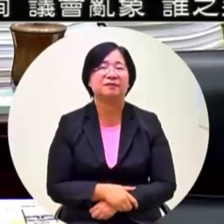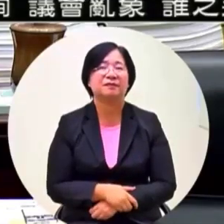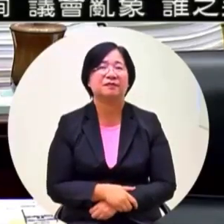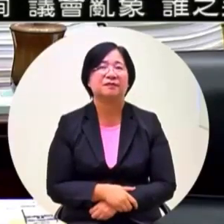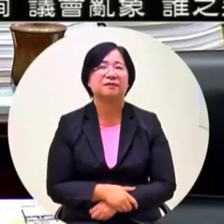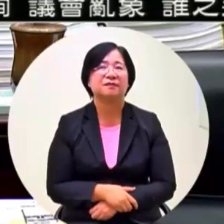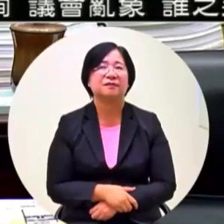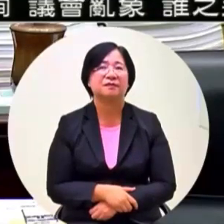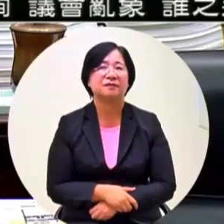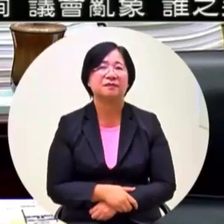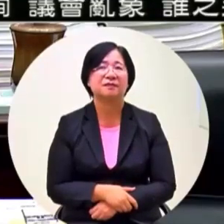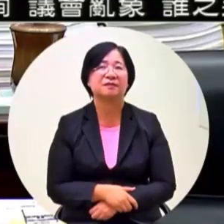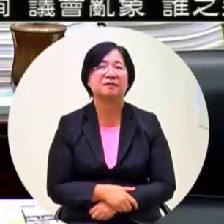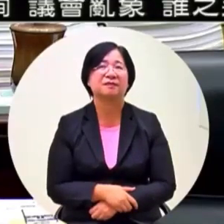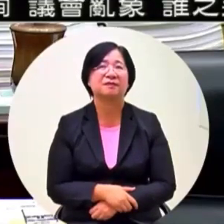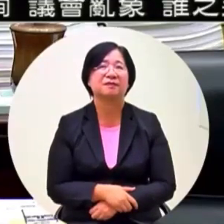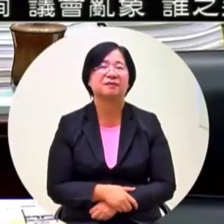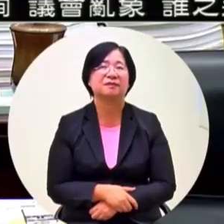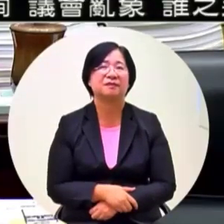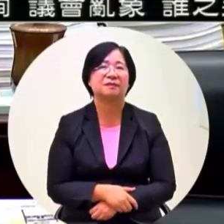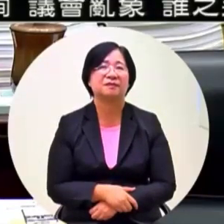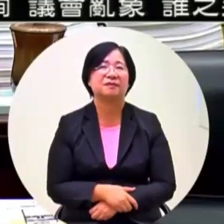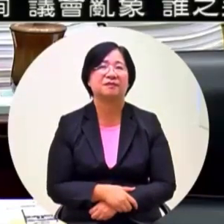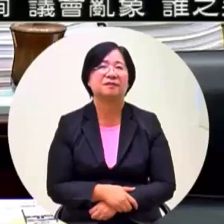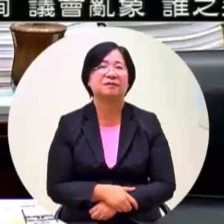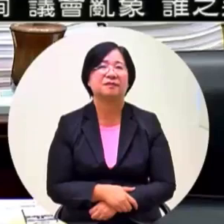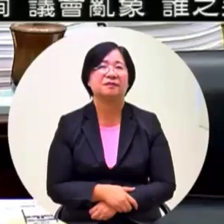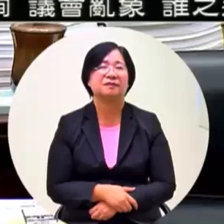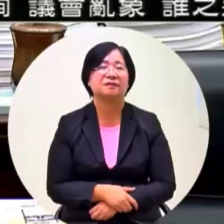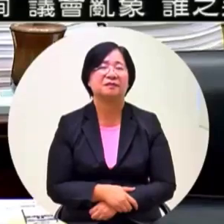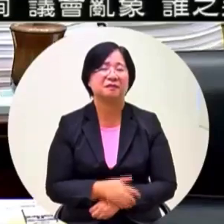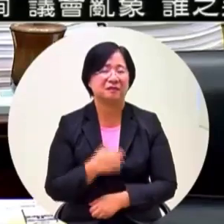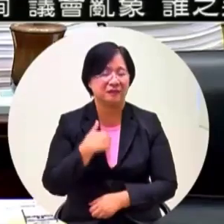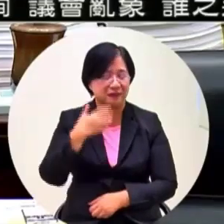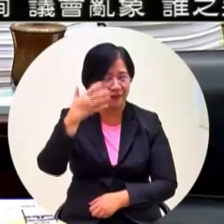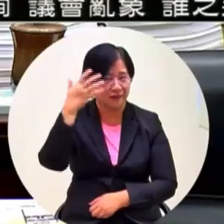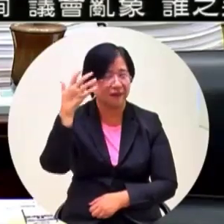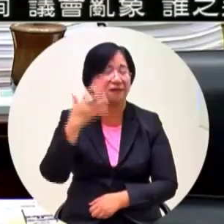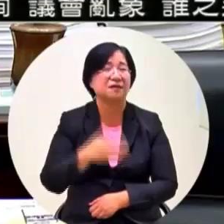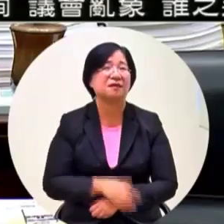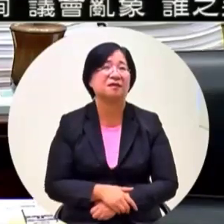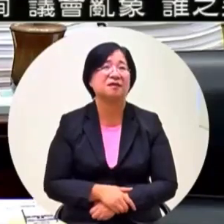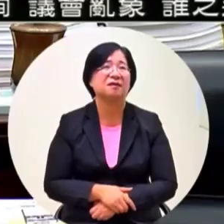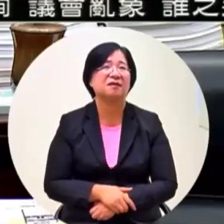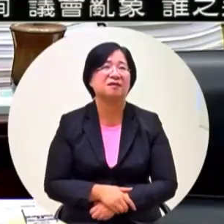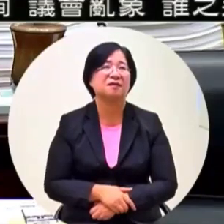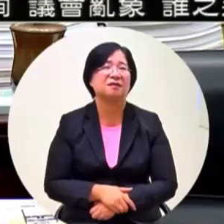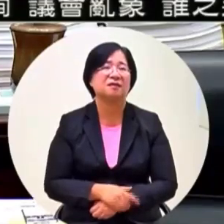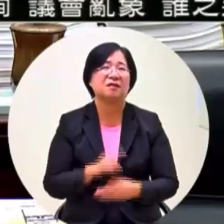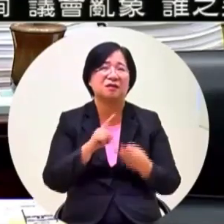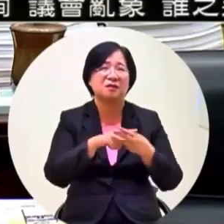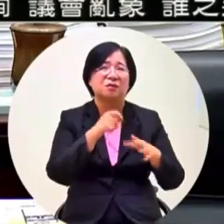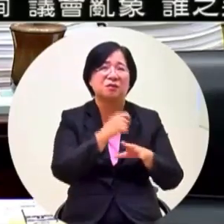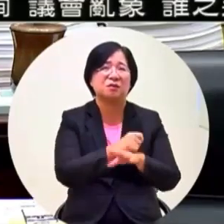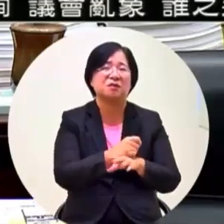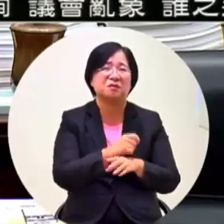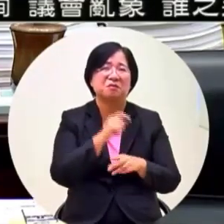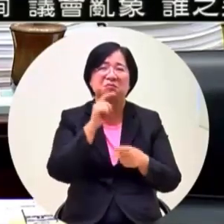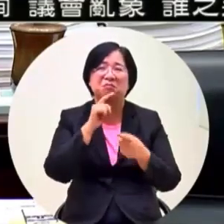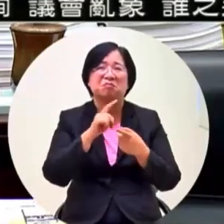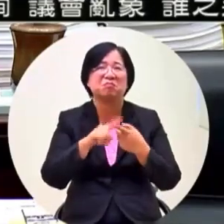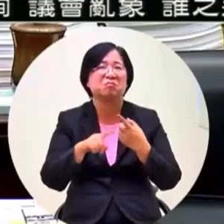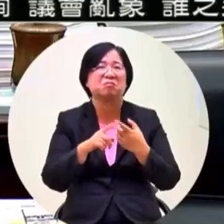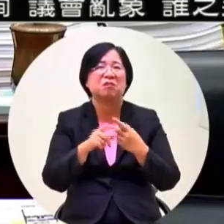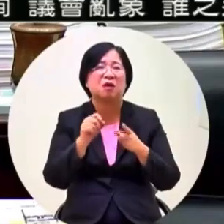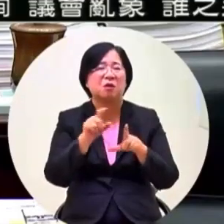勺。刘德麟、林婉容双双挂彩，分别送往医院治疗。林婉容因为有脑震荡， 国民党议员他